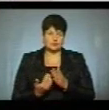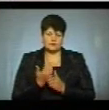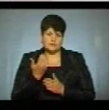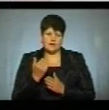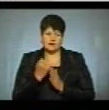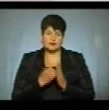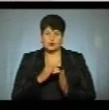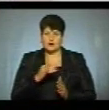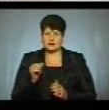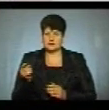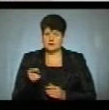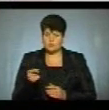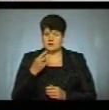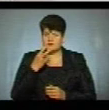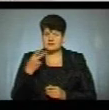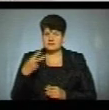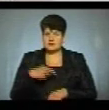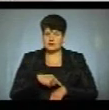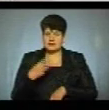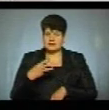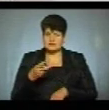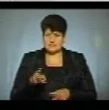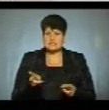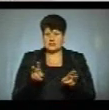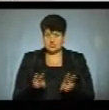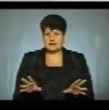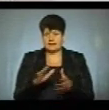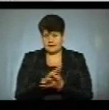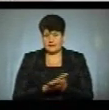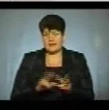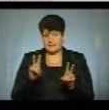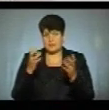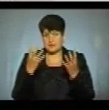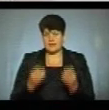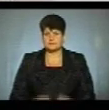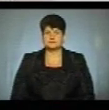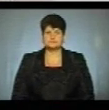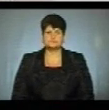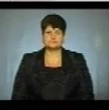на телеканалі UA Тернопіль. Дивіться о 20:30 і залишайтеся з нами далі в ефірі «Тема дня».